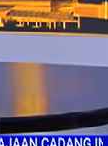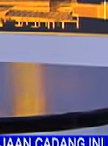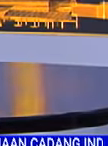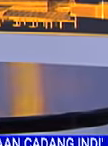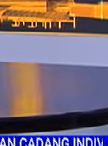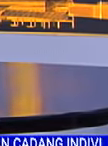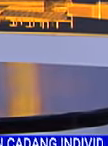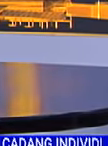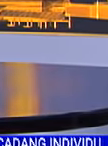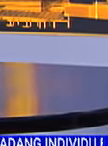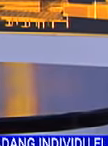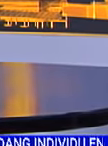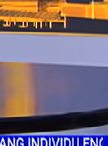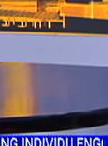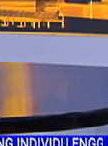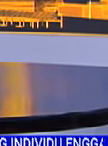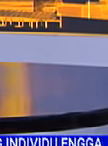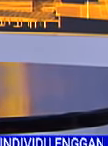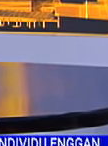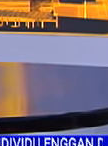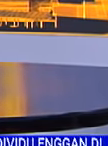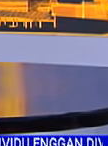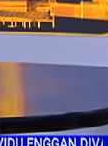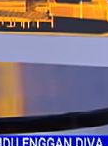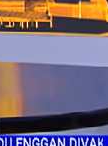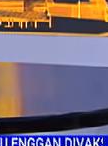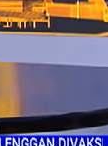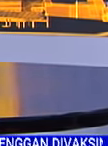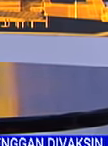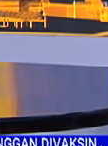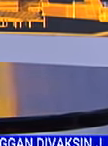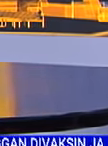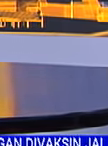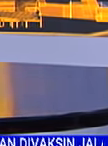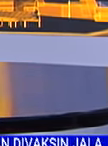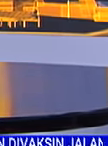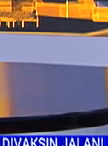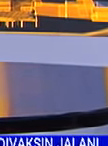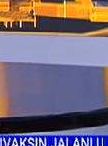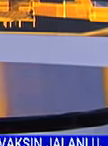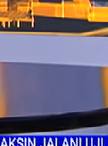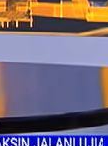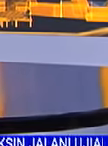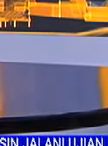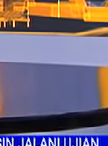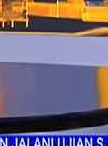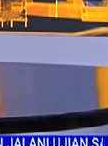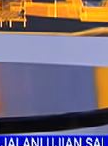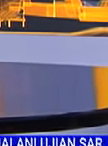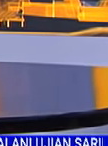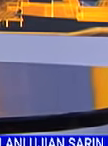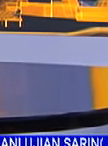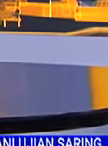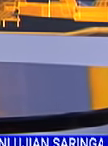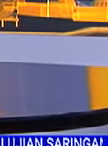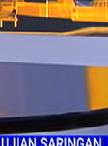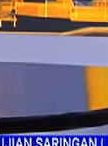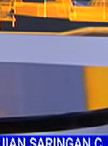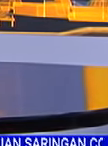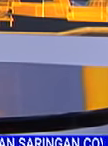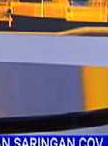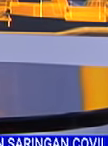Baik, saudara, berita wilayah 16 Oktober 2021 berakhir di sini. Sayangi keluarga, ambillah ujian kendiri sebelum berangkat pulang